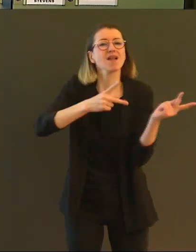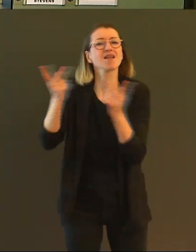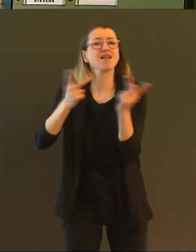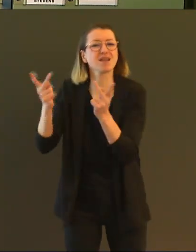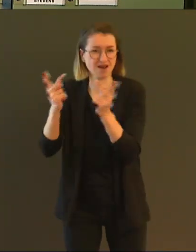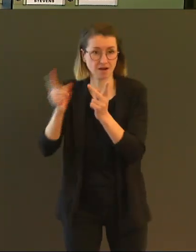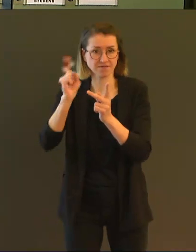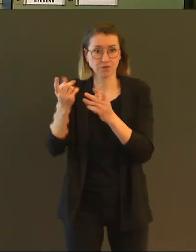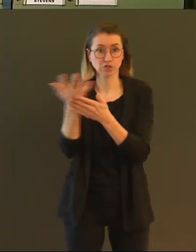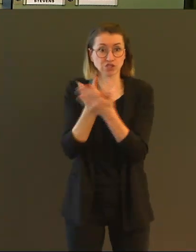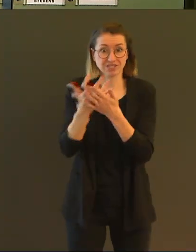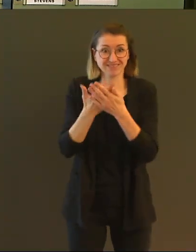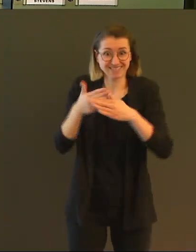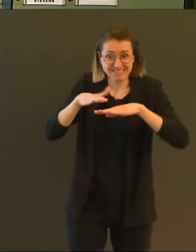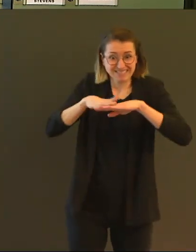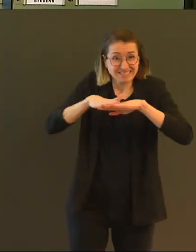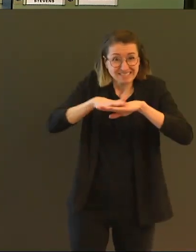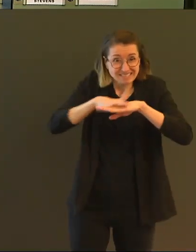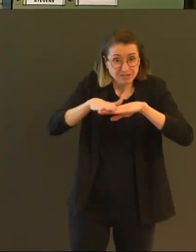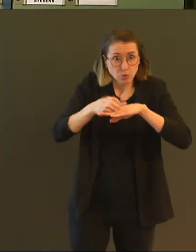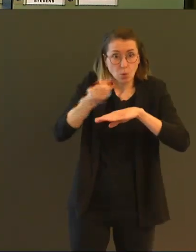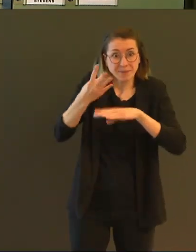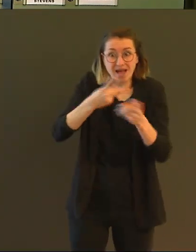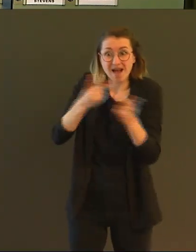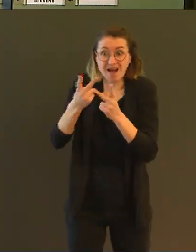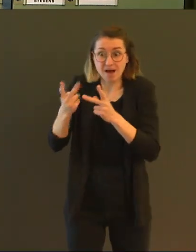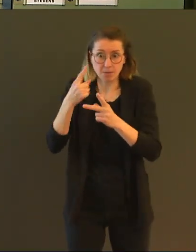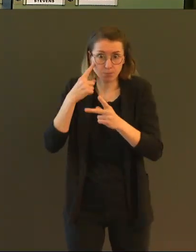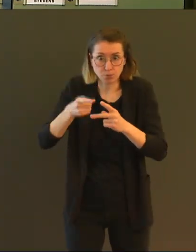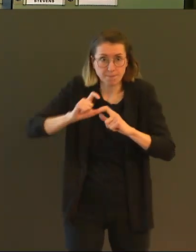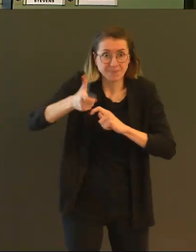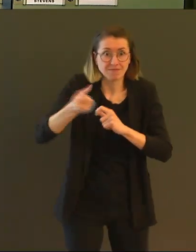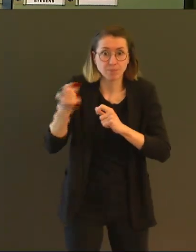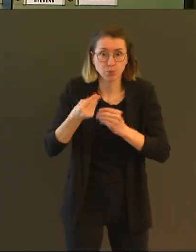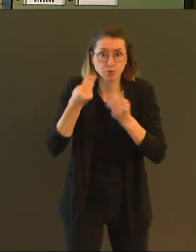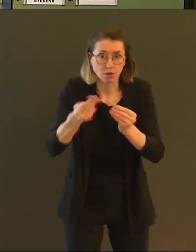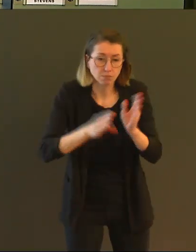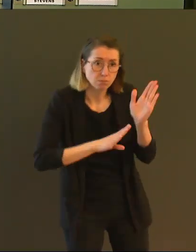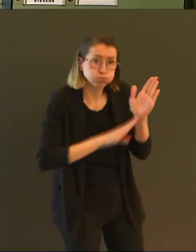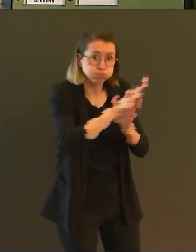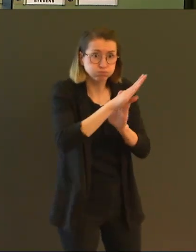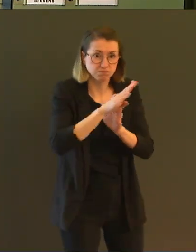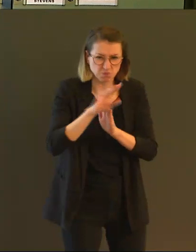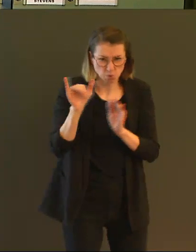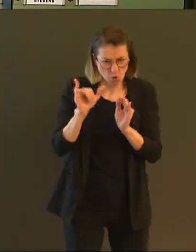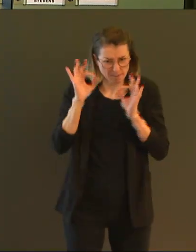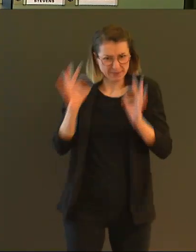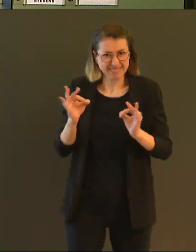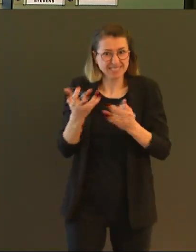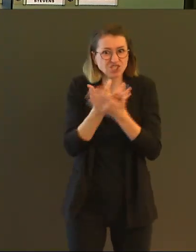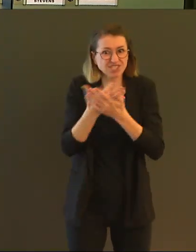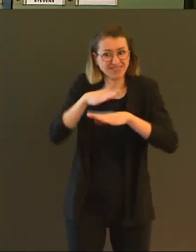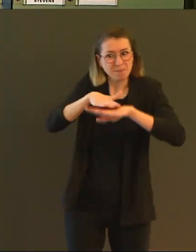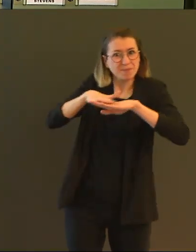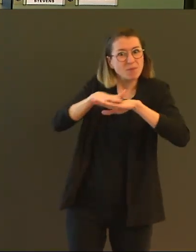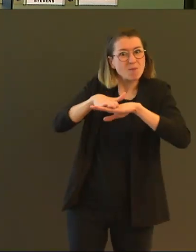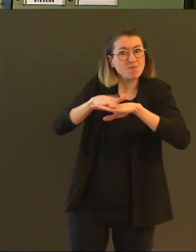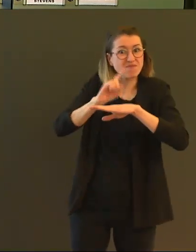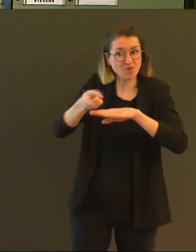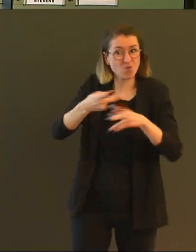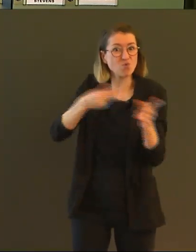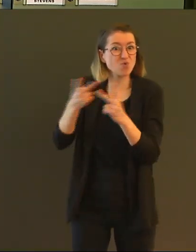dans la mauvaise direction ? Quelle est votre analyse des chiffres actuels qui sont relatifs à la période d'il y a 10 jours ?